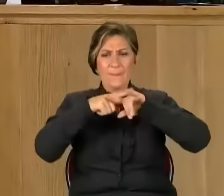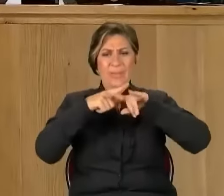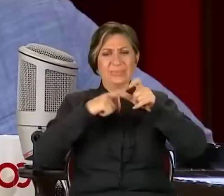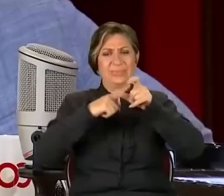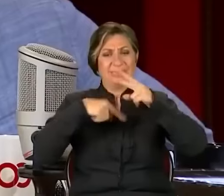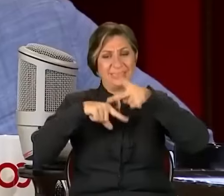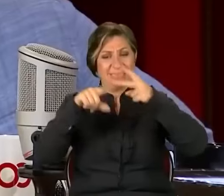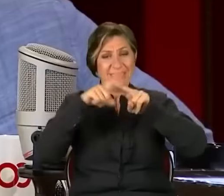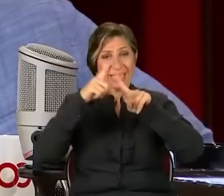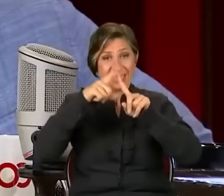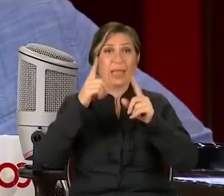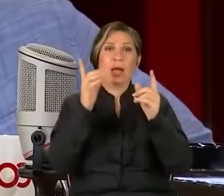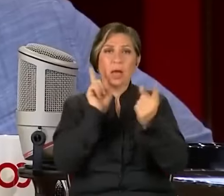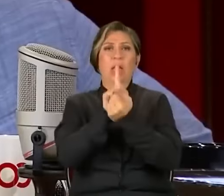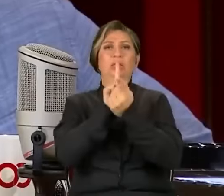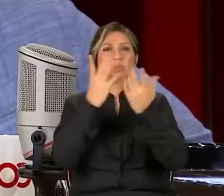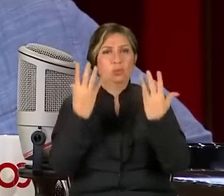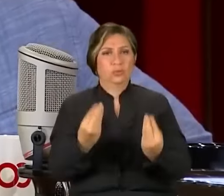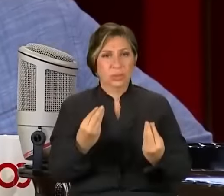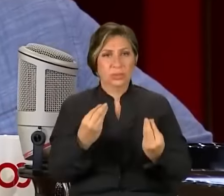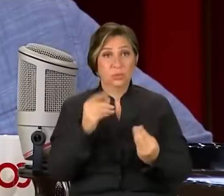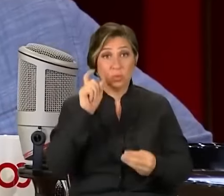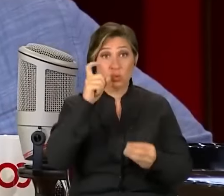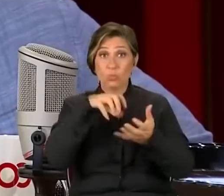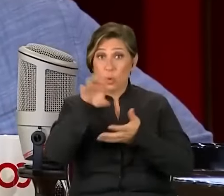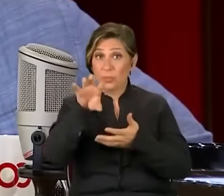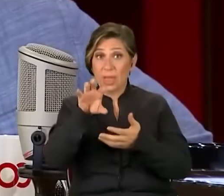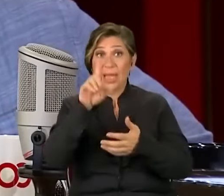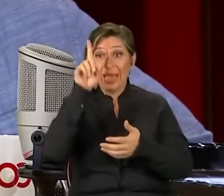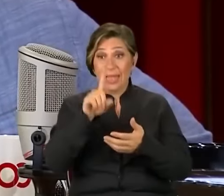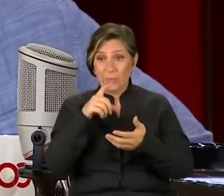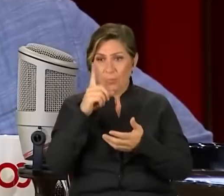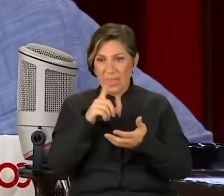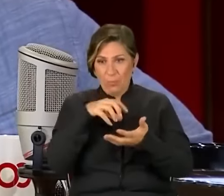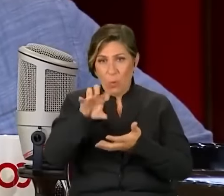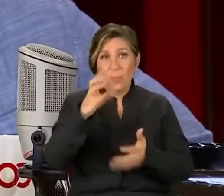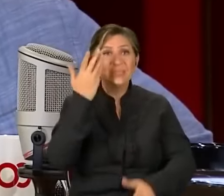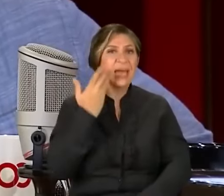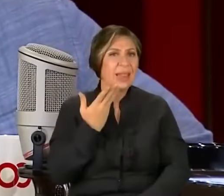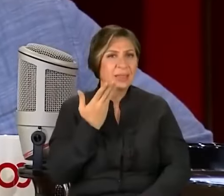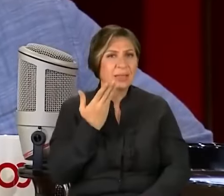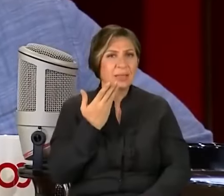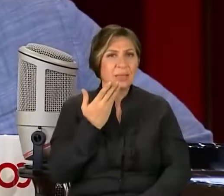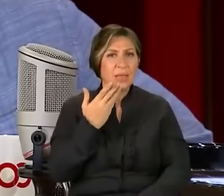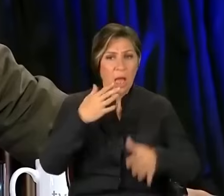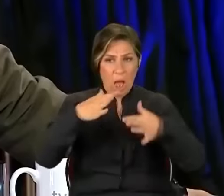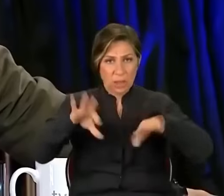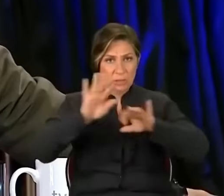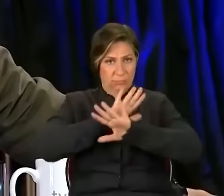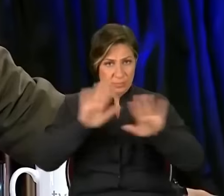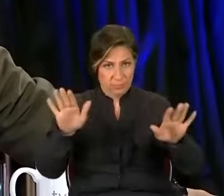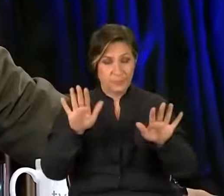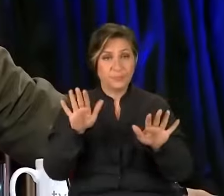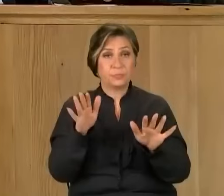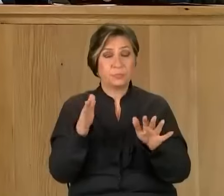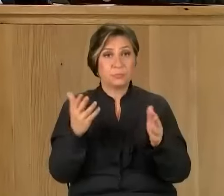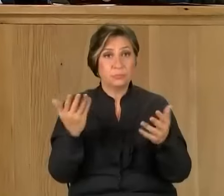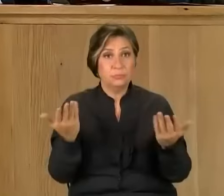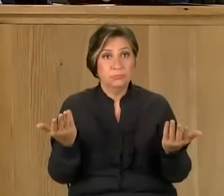karşıya kalacağız bu 9 bölümde. Geçen gün 1. bölümü seyrettik Serdar abiyle. Hazırlanmış.